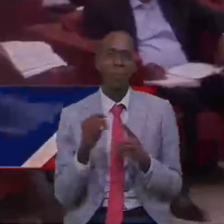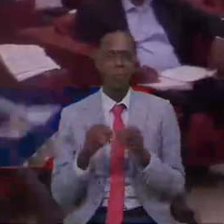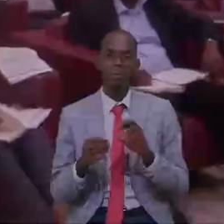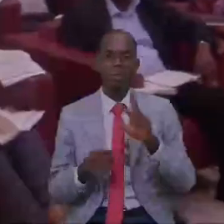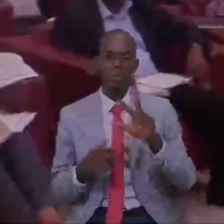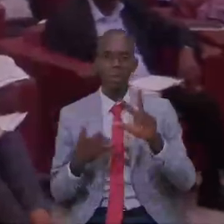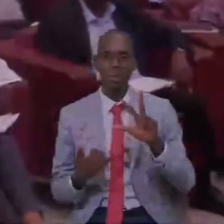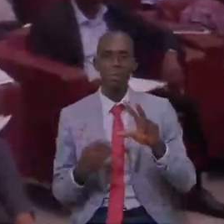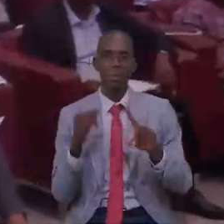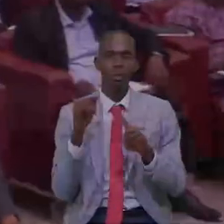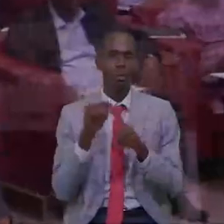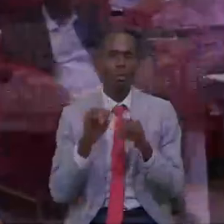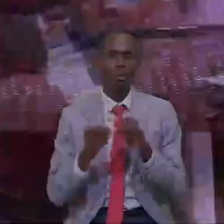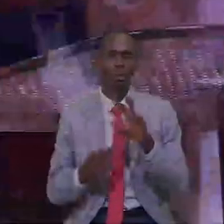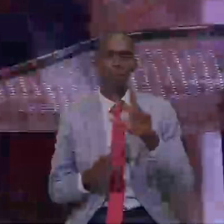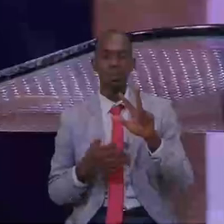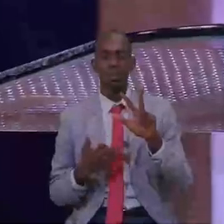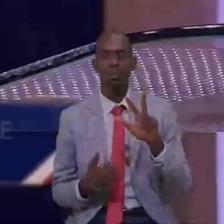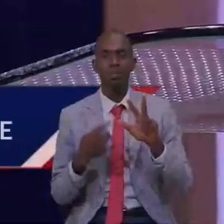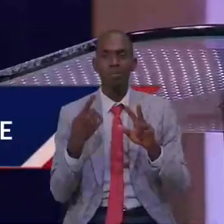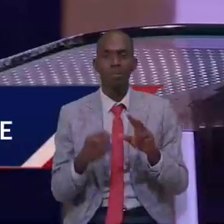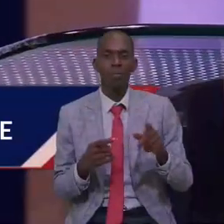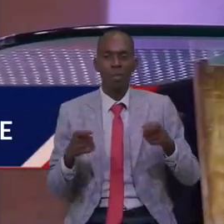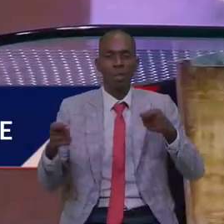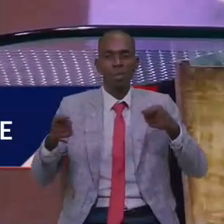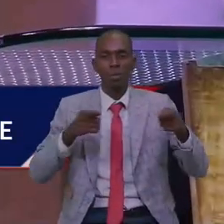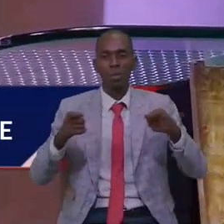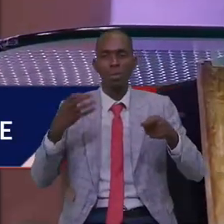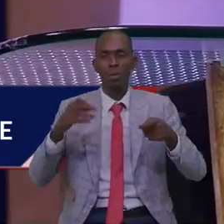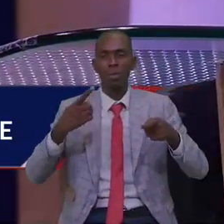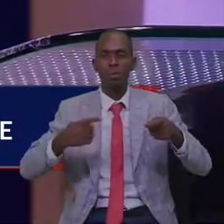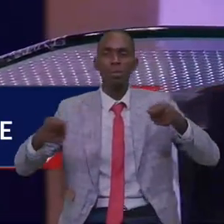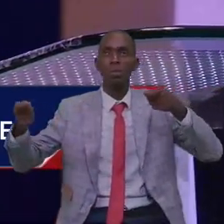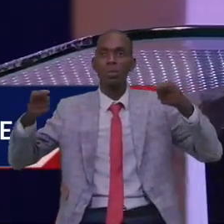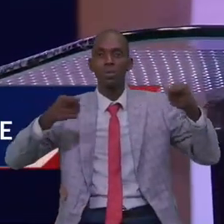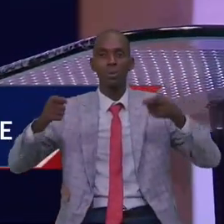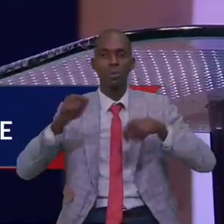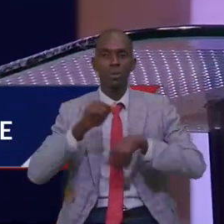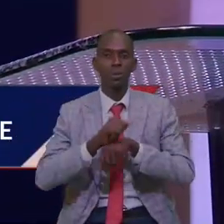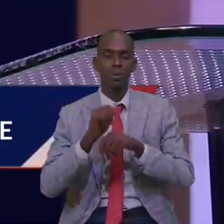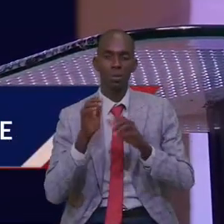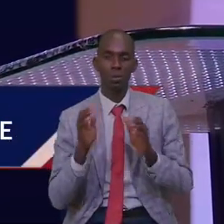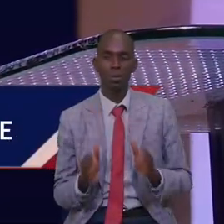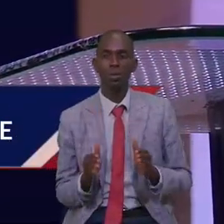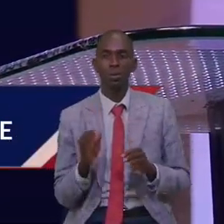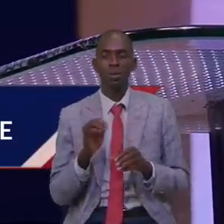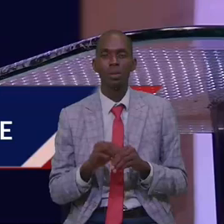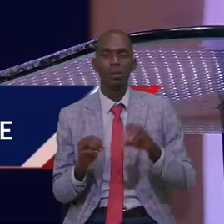point maintenant, la domination de la pierre souveraine.